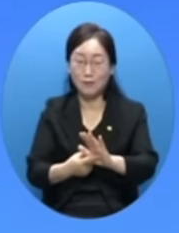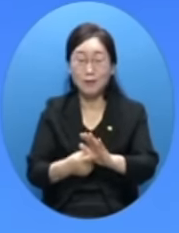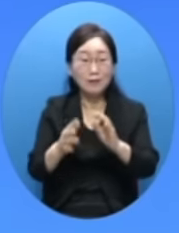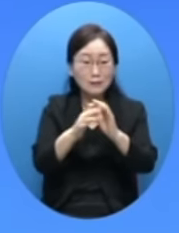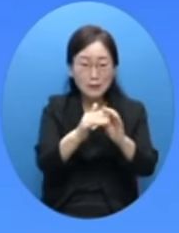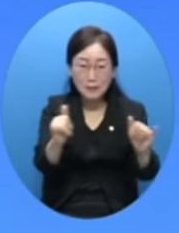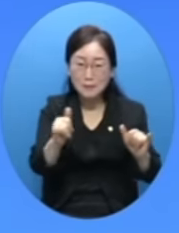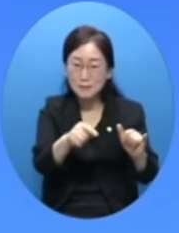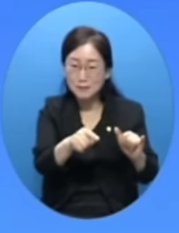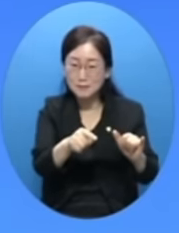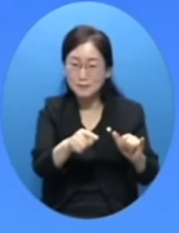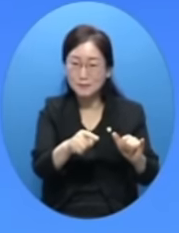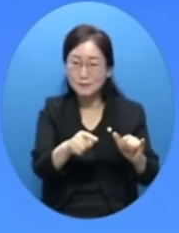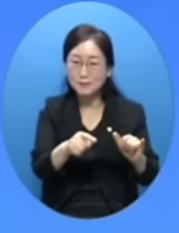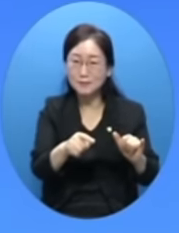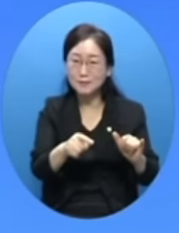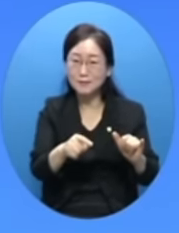사람들은